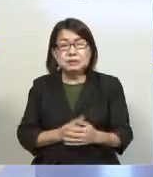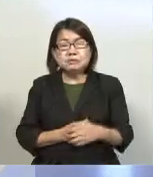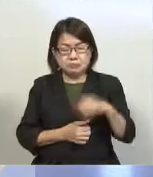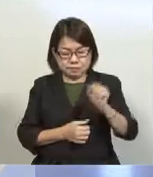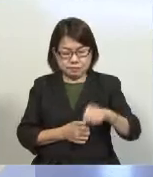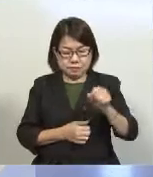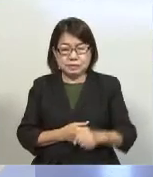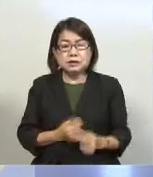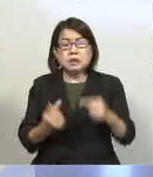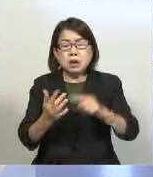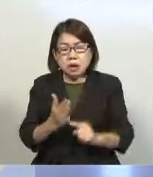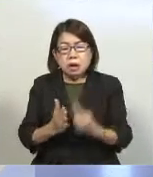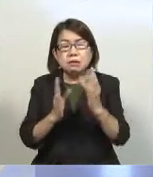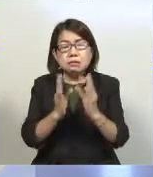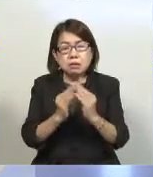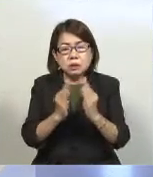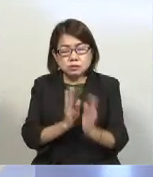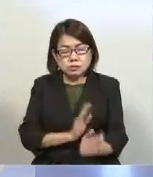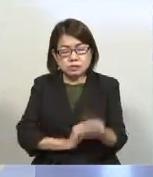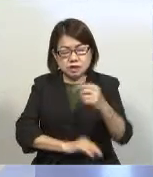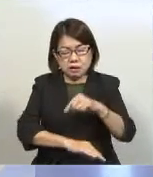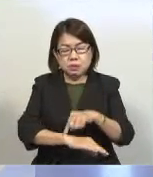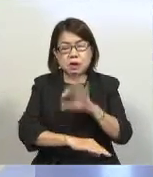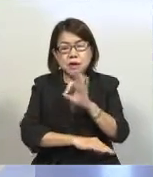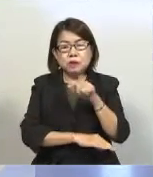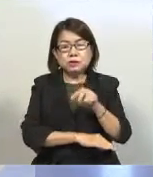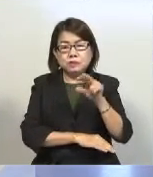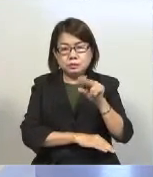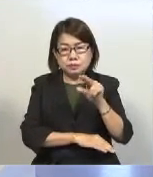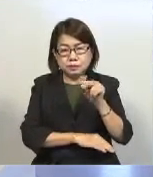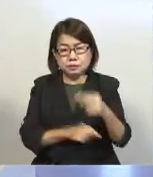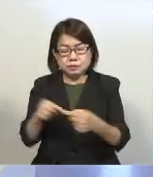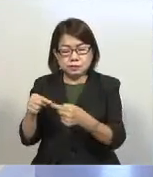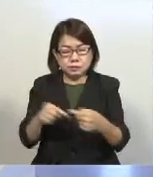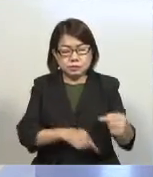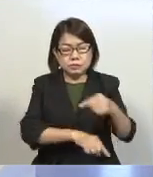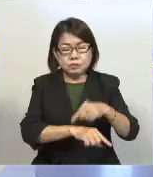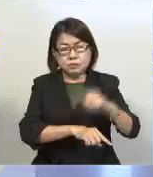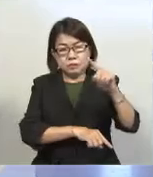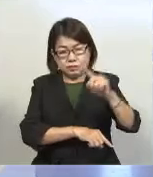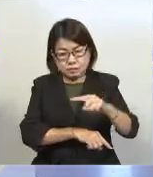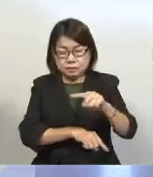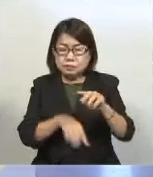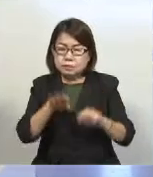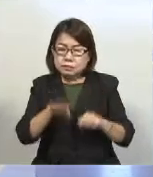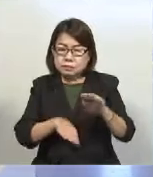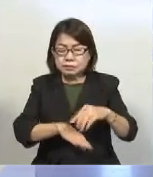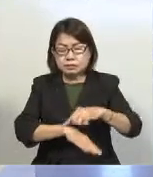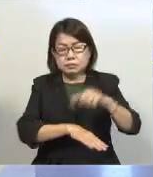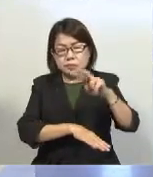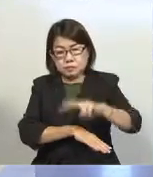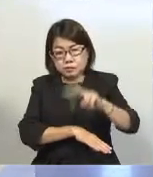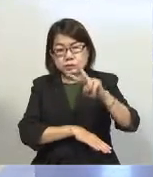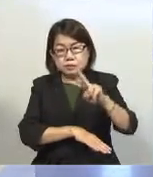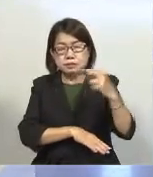ใช่ไหมคะ ใช่ค่ะการประชุมเริ่มขึ้นตั้งแต่เวลา 9:30 นาทีจนกระทั่งช่วงบ่ายๆเวลาประมาณสักบ่าย